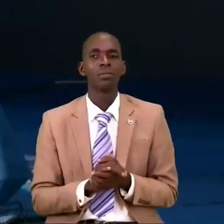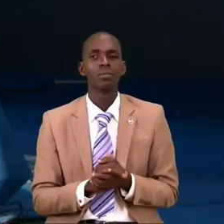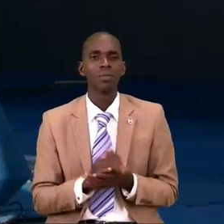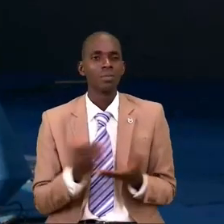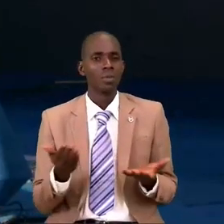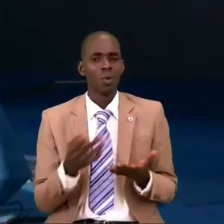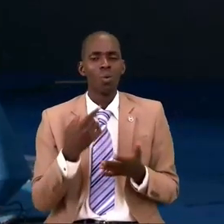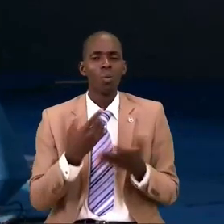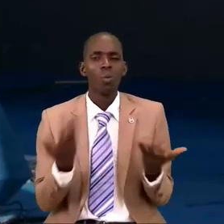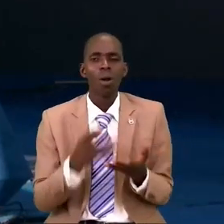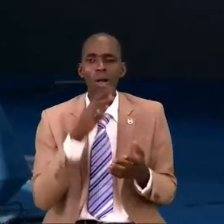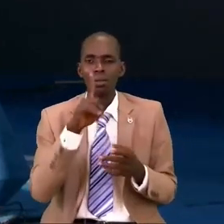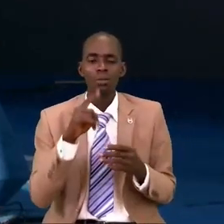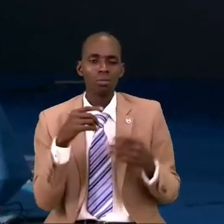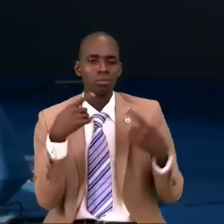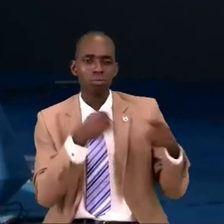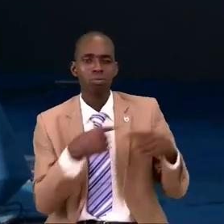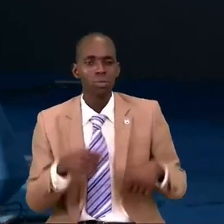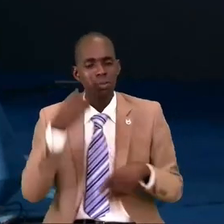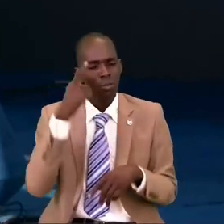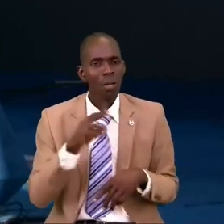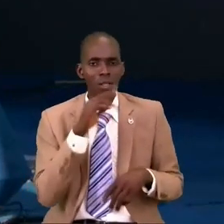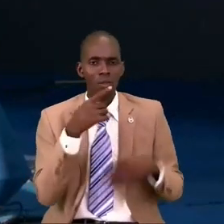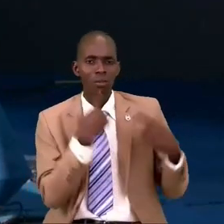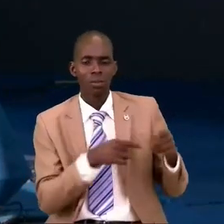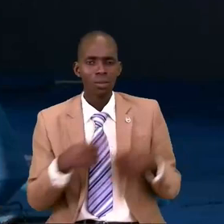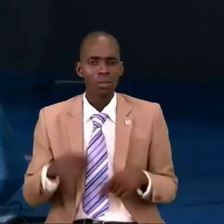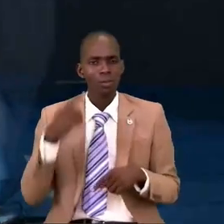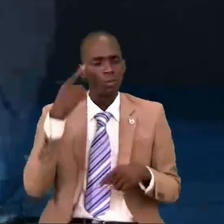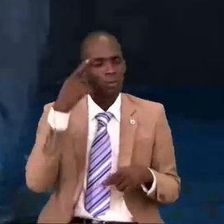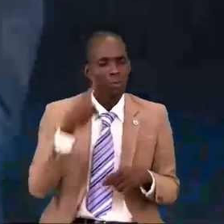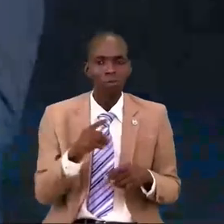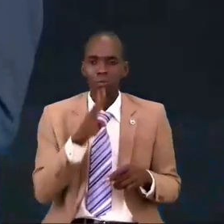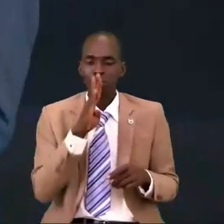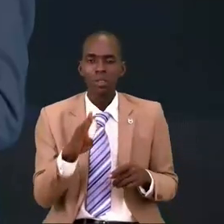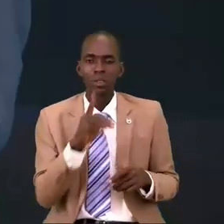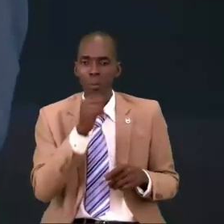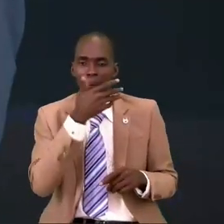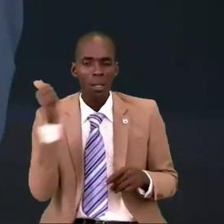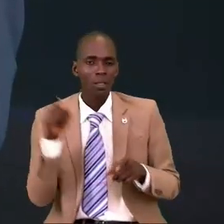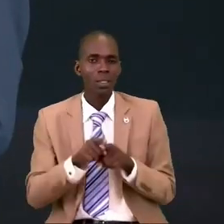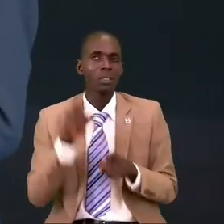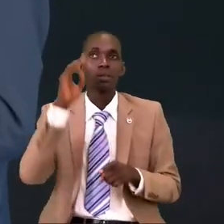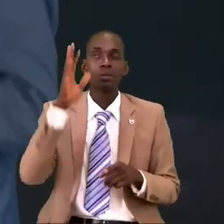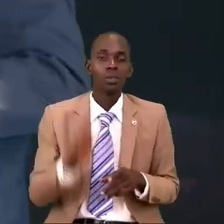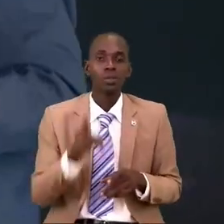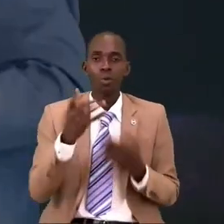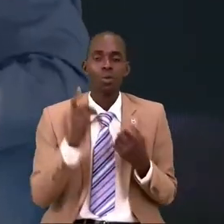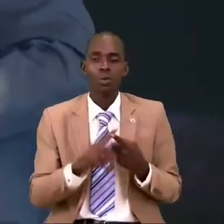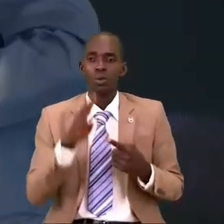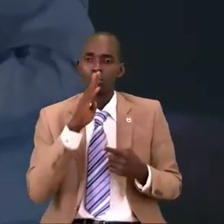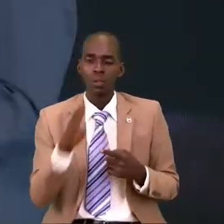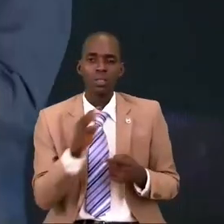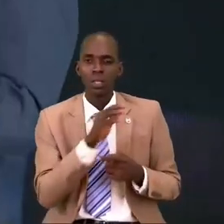pasteur, c'est pour être couronné? Et tu veux être un pasteur maître? Est-ce que tu combats pour être